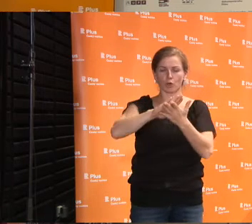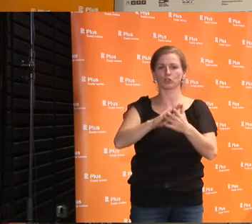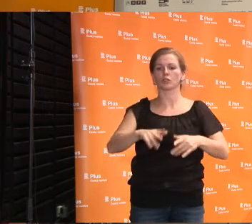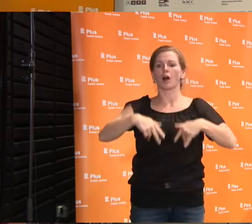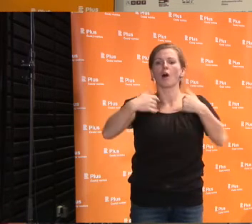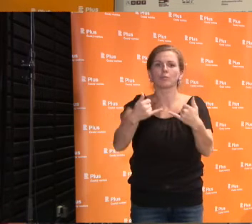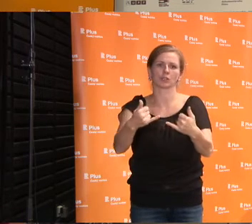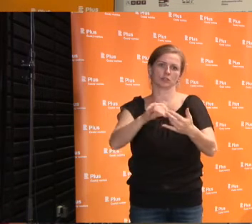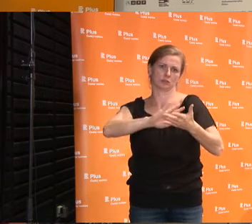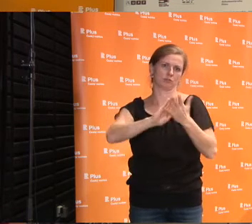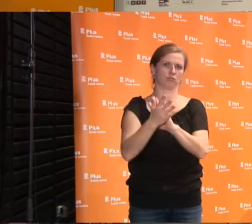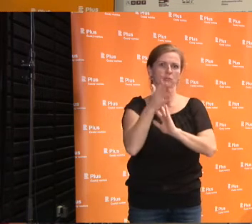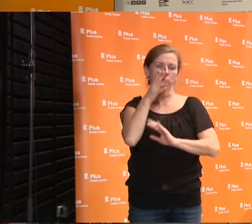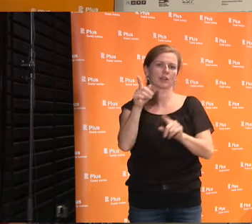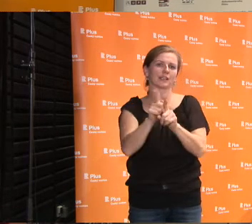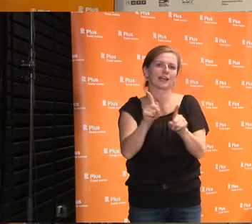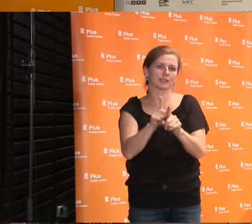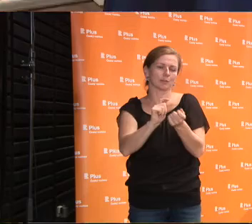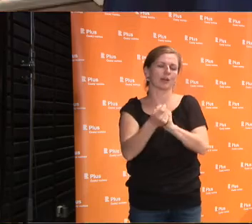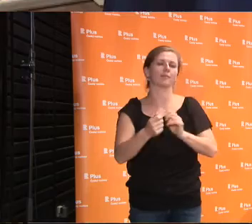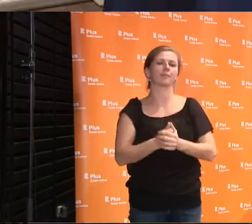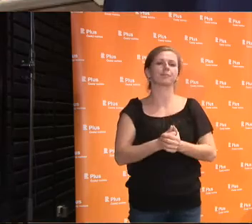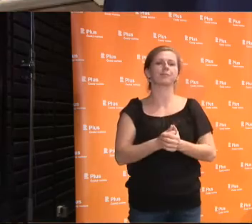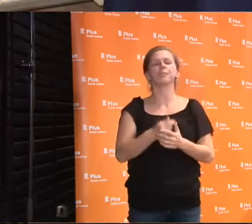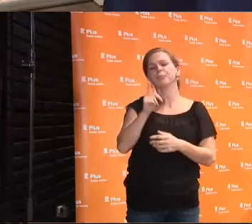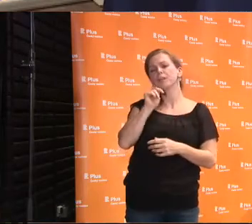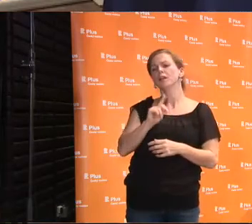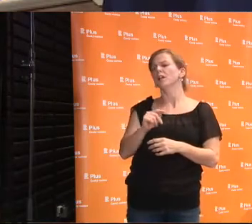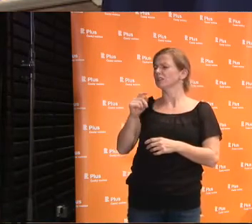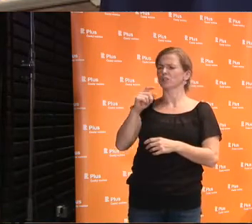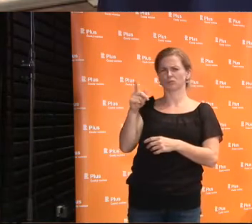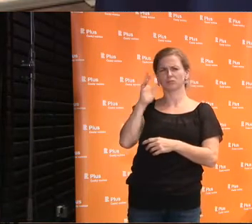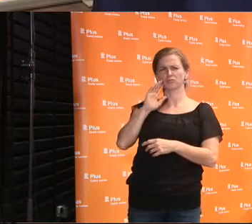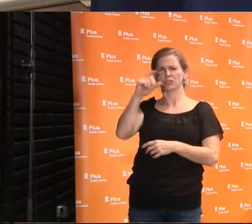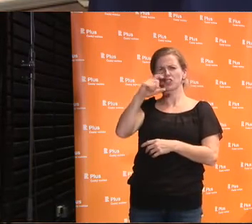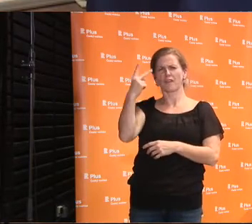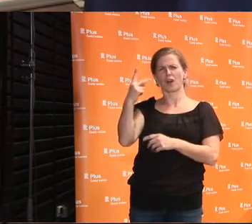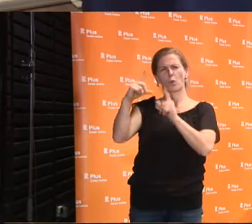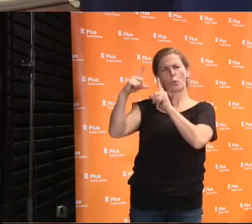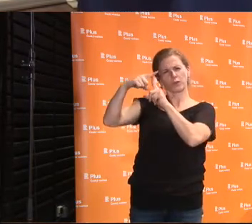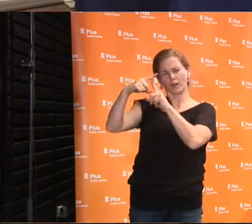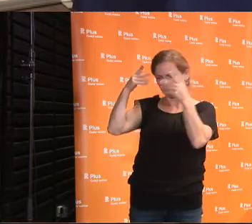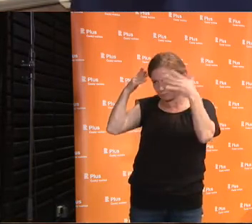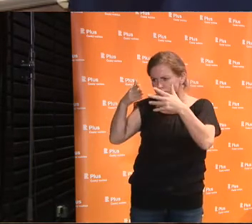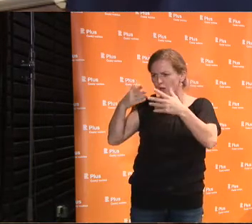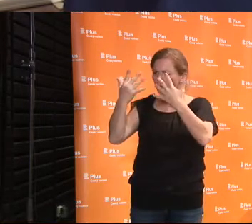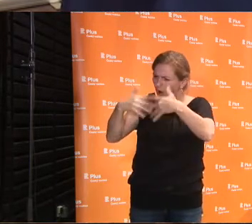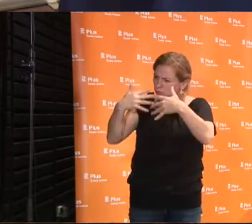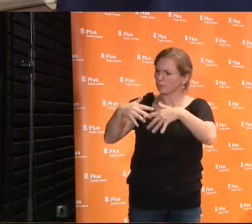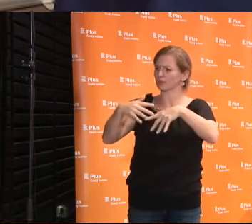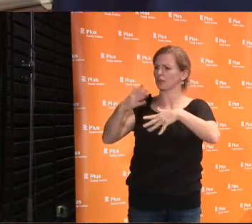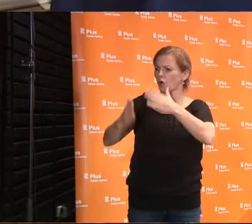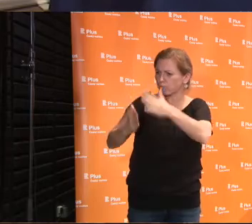a odborníci na robotiku a automatizaci a nové technologie na ČVUT pracujete a fungujete, tak zabýváte se i